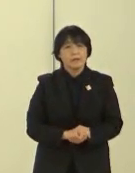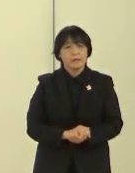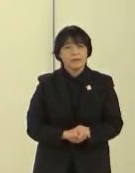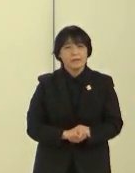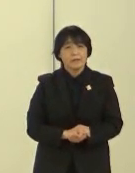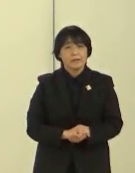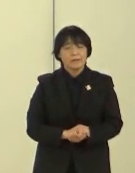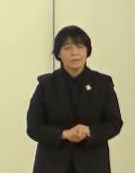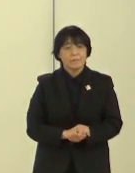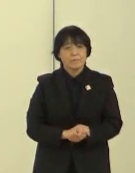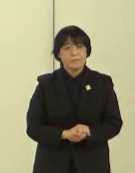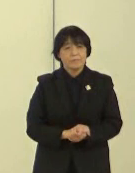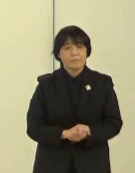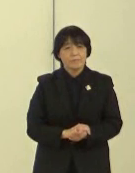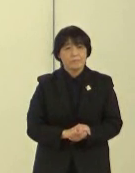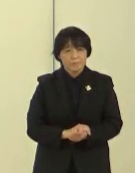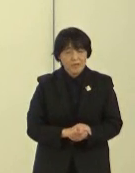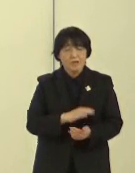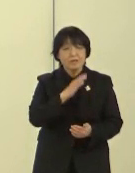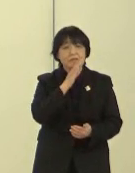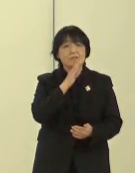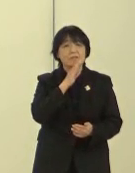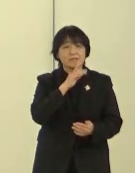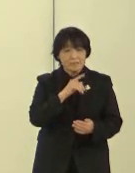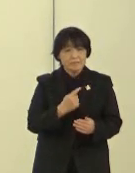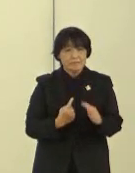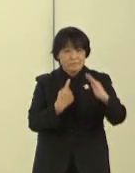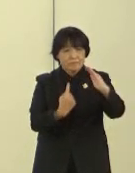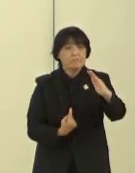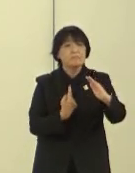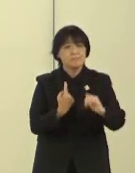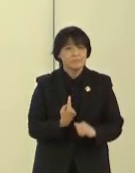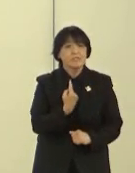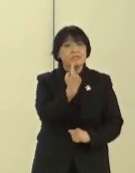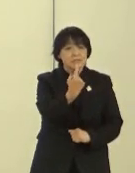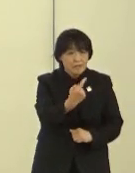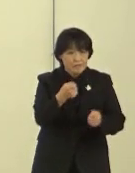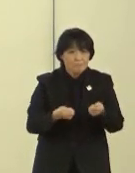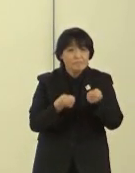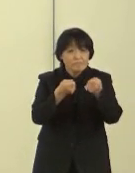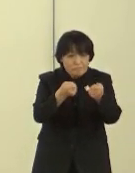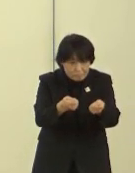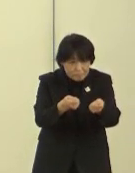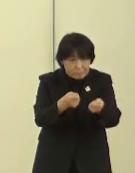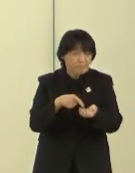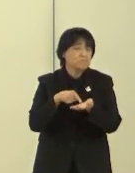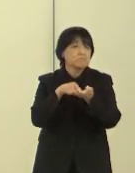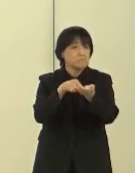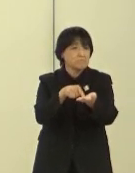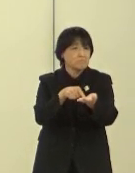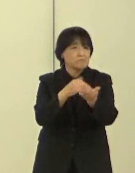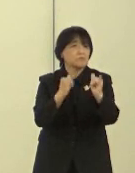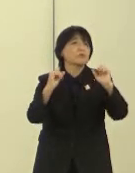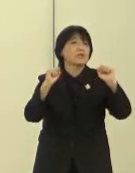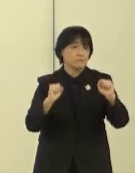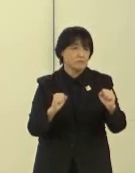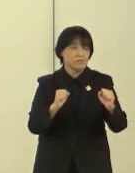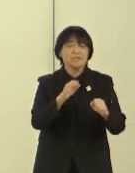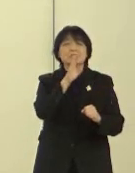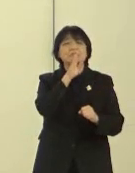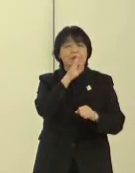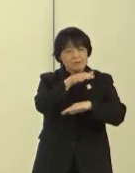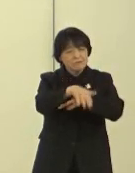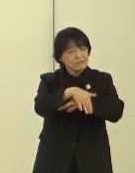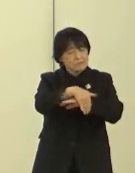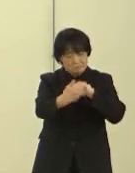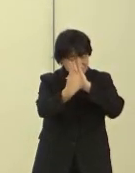この直接お越しになる方いらっしゃいますけれども、窓口での申請受付、してございません。